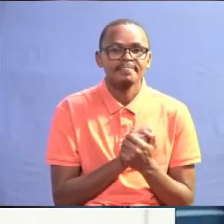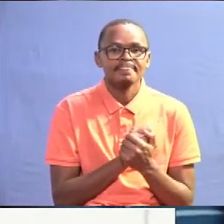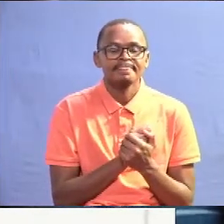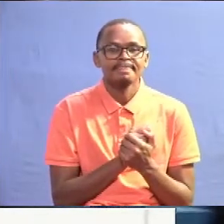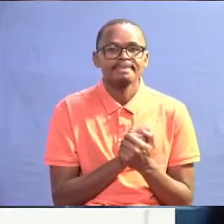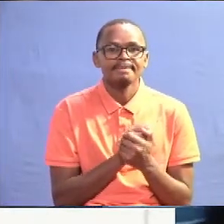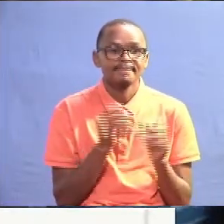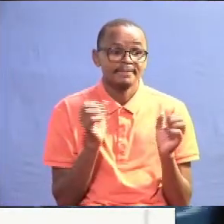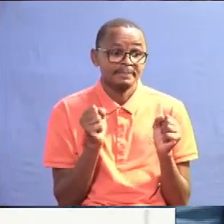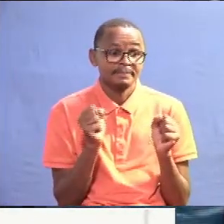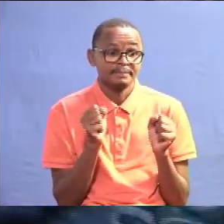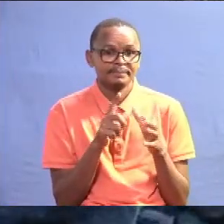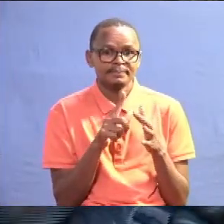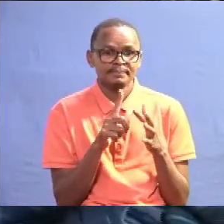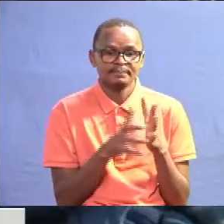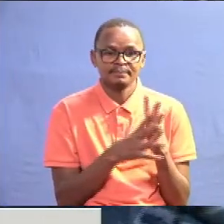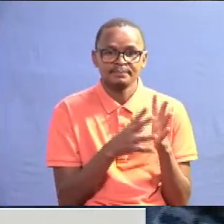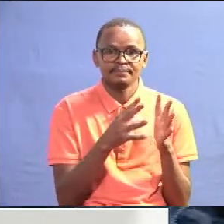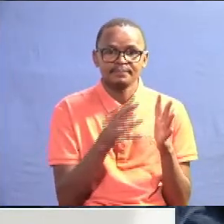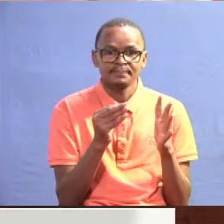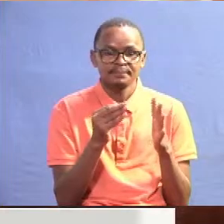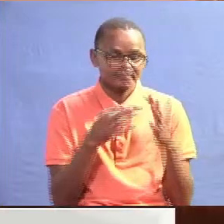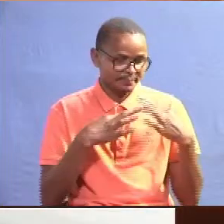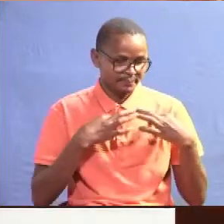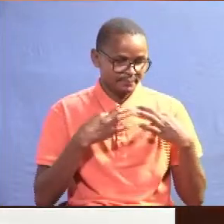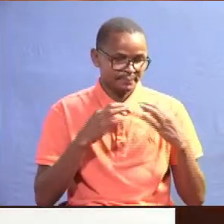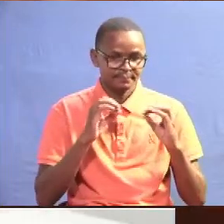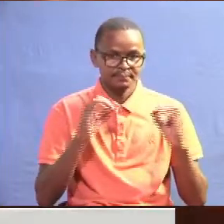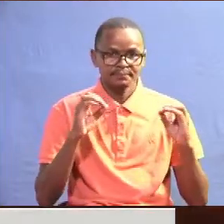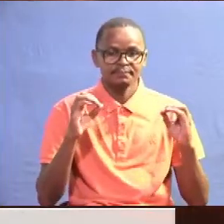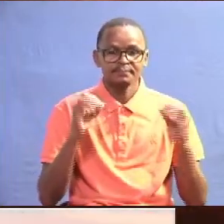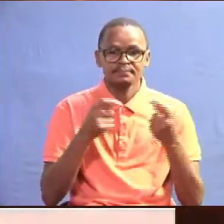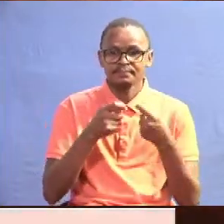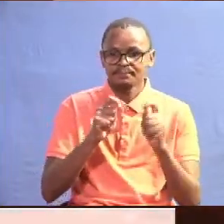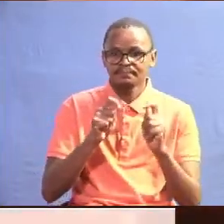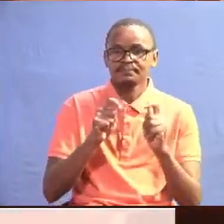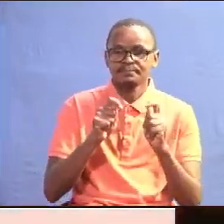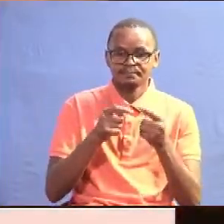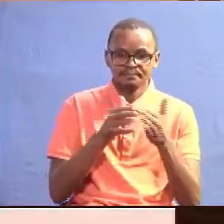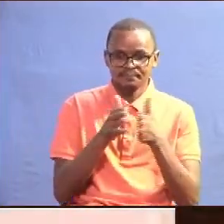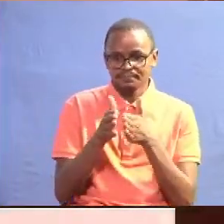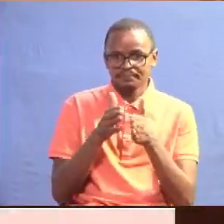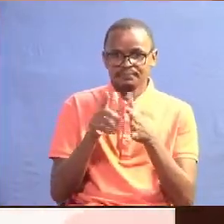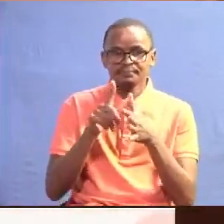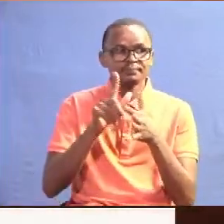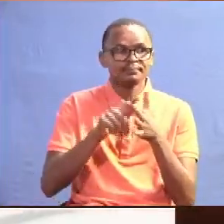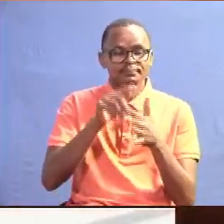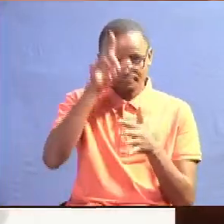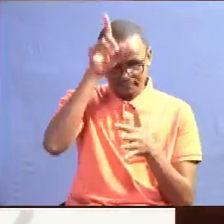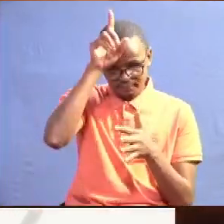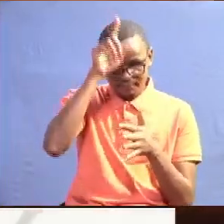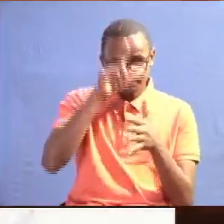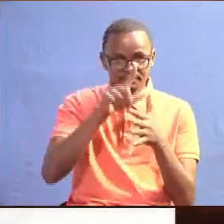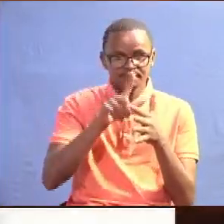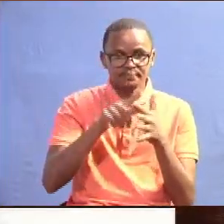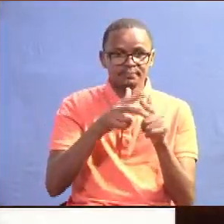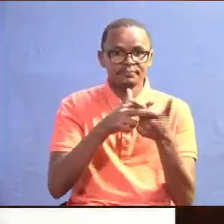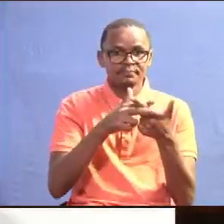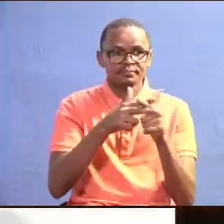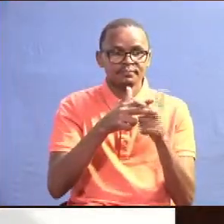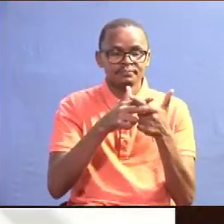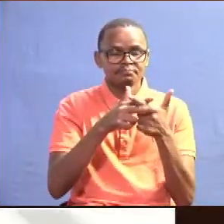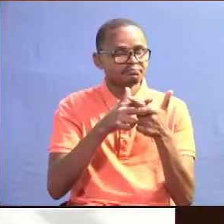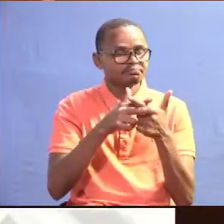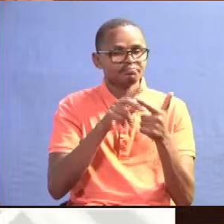nikiteremeka. Hakuna kitu nimetoa, hakuna nimekaa hivi. Efforts to contain the fire by the Nyahururu firefighting engine were